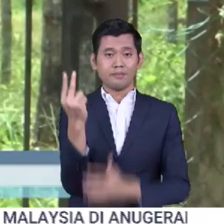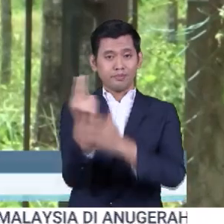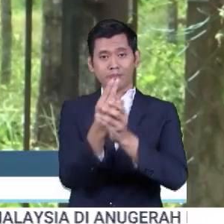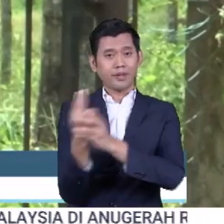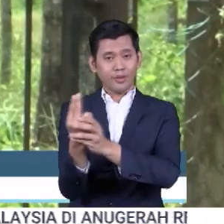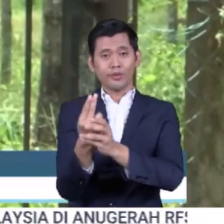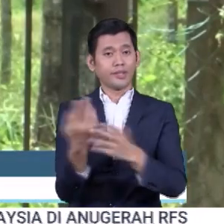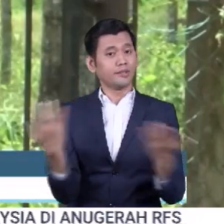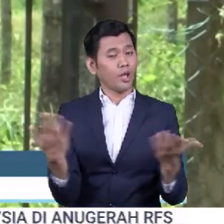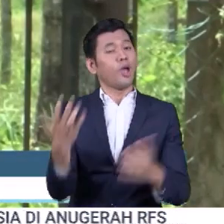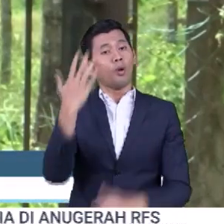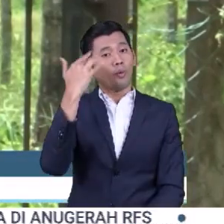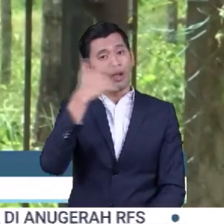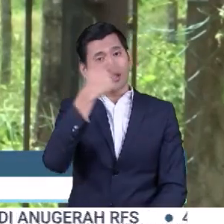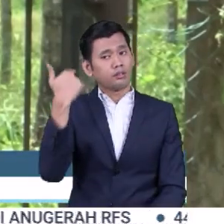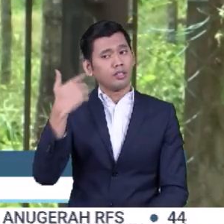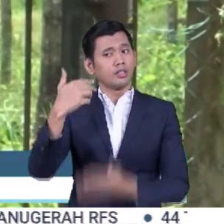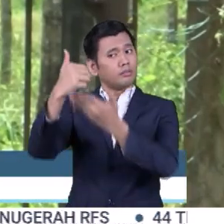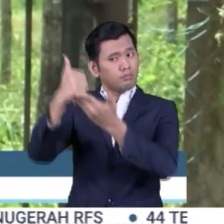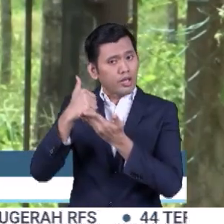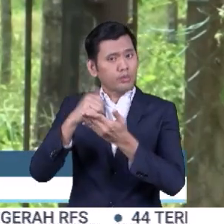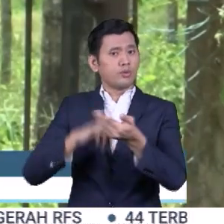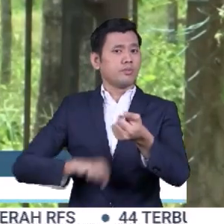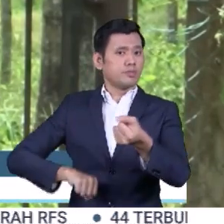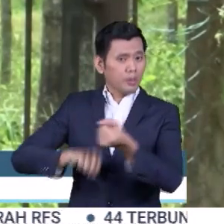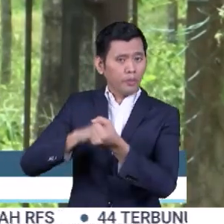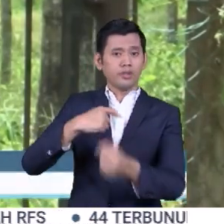telah memberi bantuannya